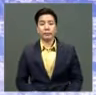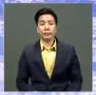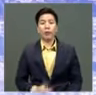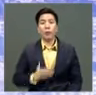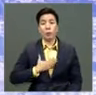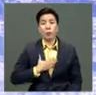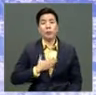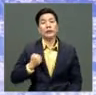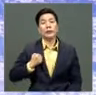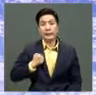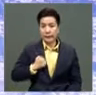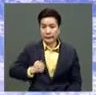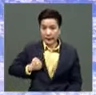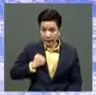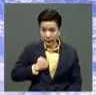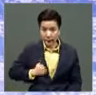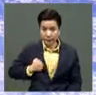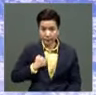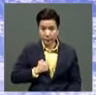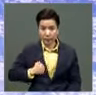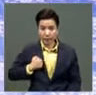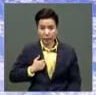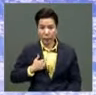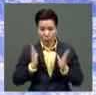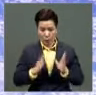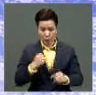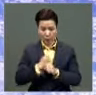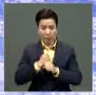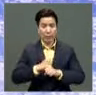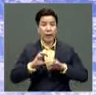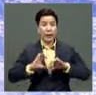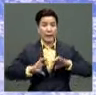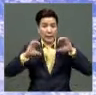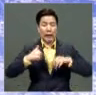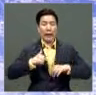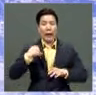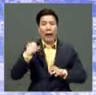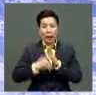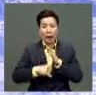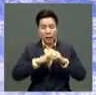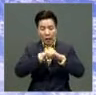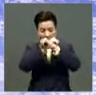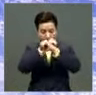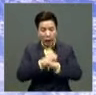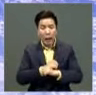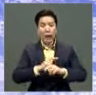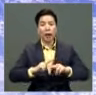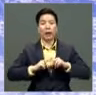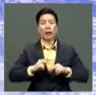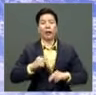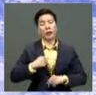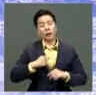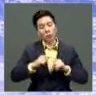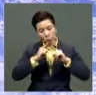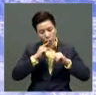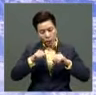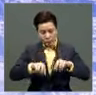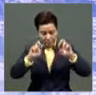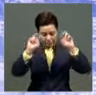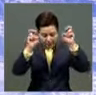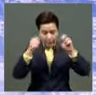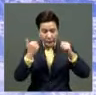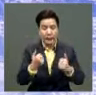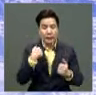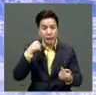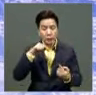สียใจนะครับกับคำพูดที่ว่าเจ้าหน้าที่ของรัฐเองกาดตกเสียเองวันนี้เราคุยกันเรื่องนี้กันมากแล้วก็